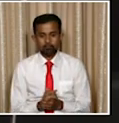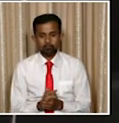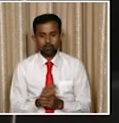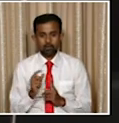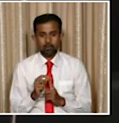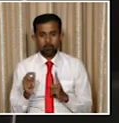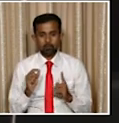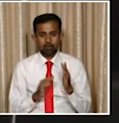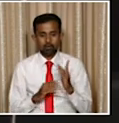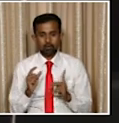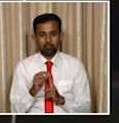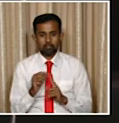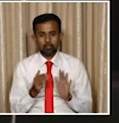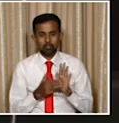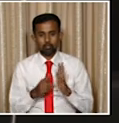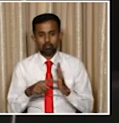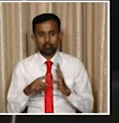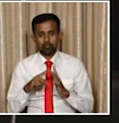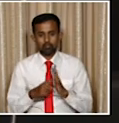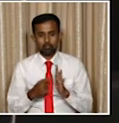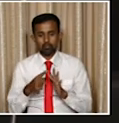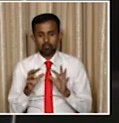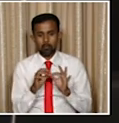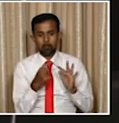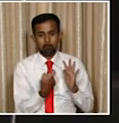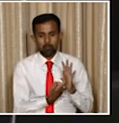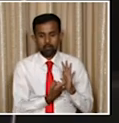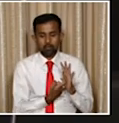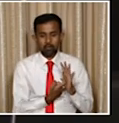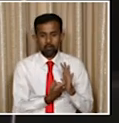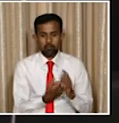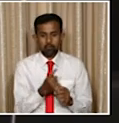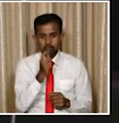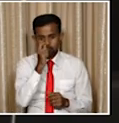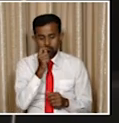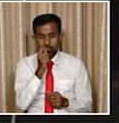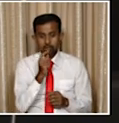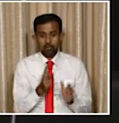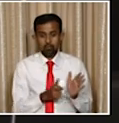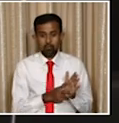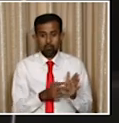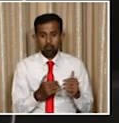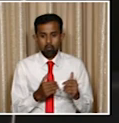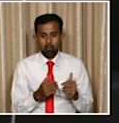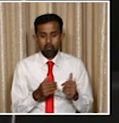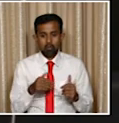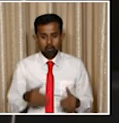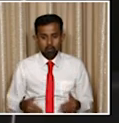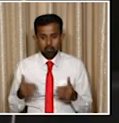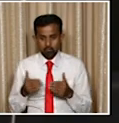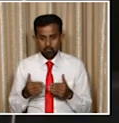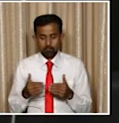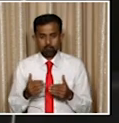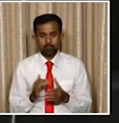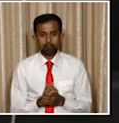கௌரவ டிலான் பெரேரா அவர்கள் அதனுடைய செயலாளராக நியமிக்கப்பட்டது அவருக்கு என்னுடைய வாழ்த்துக்களை தெரிவிக்கின்றேன் பாலஸ்தீனத்திலே